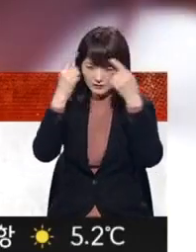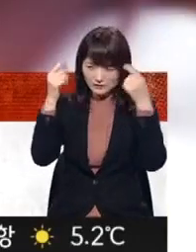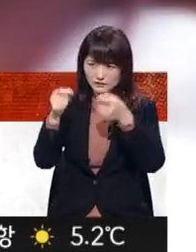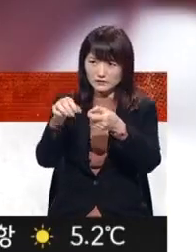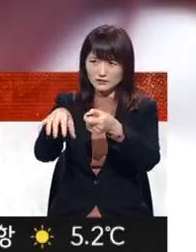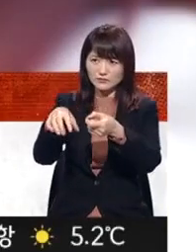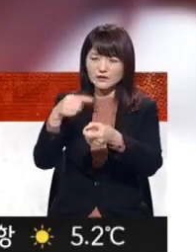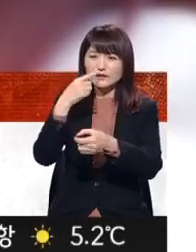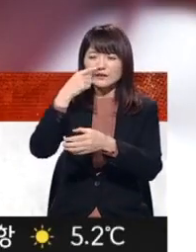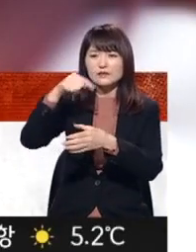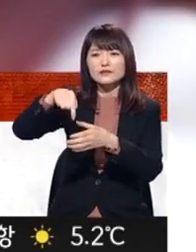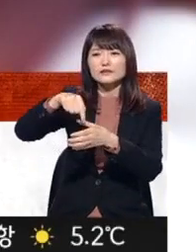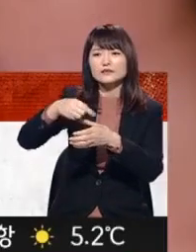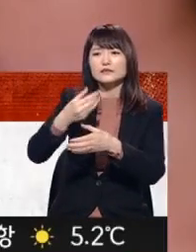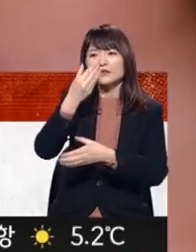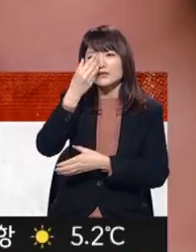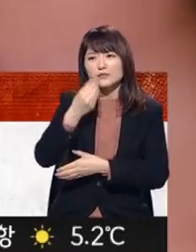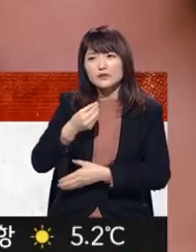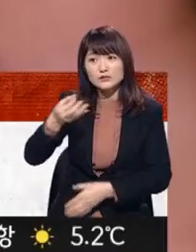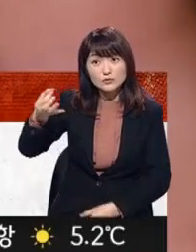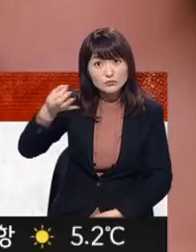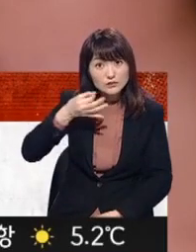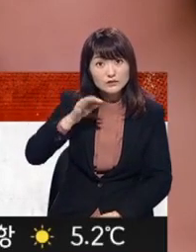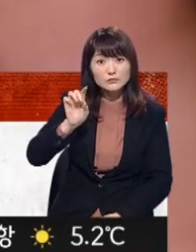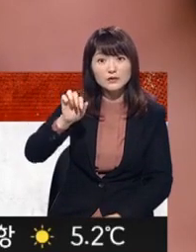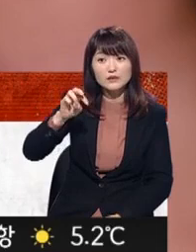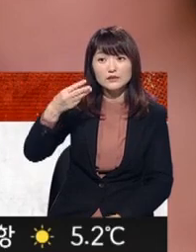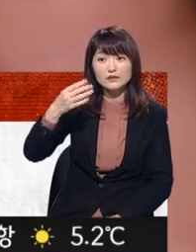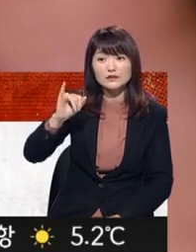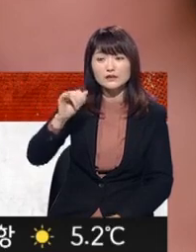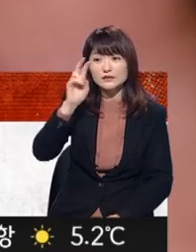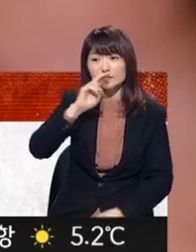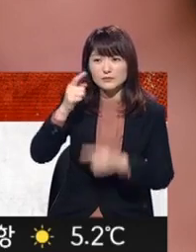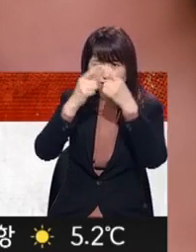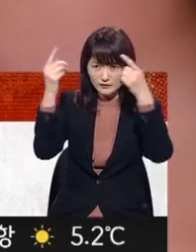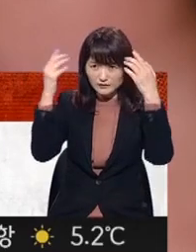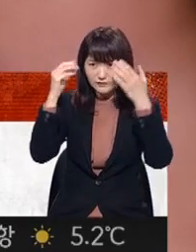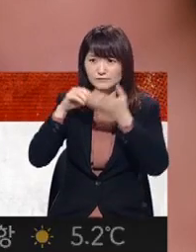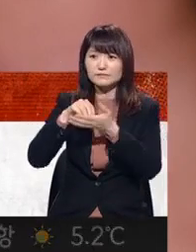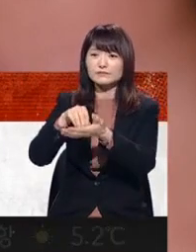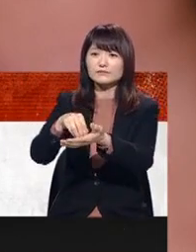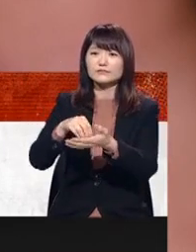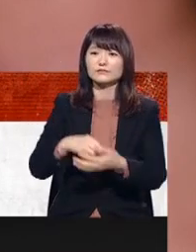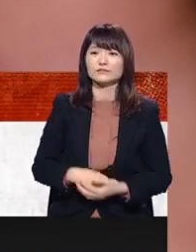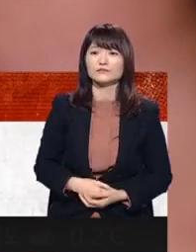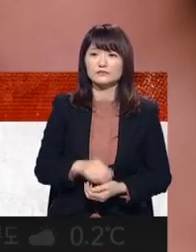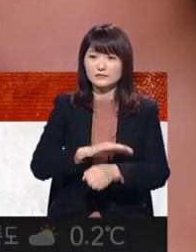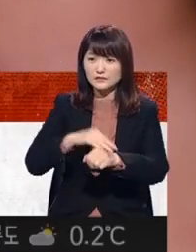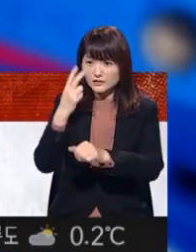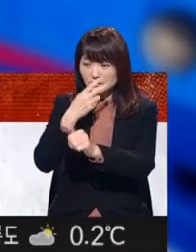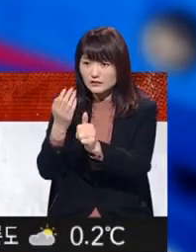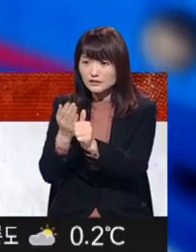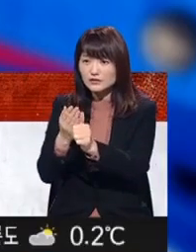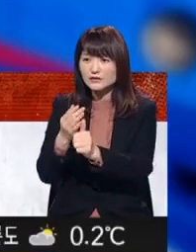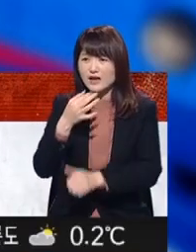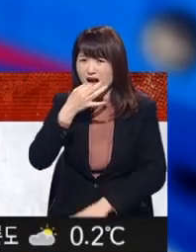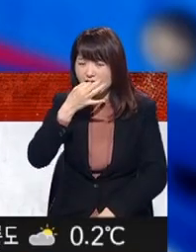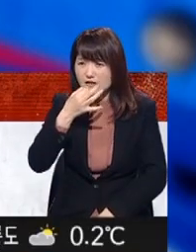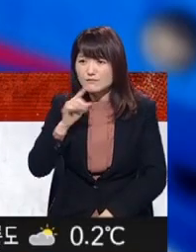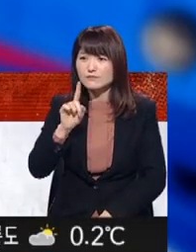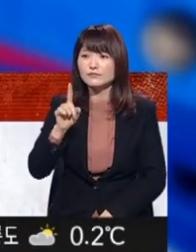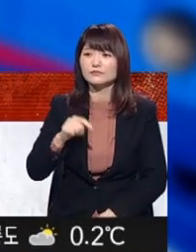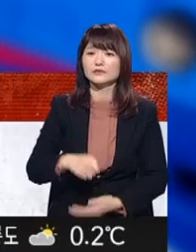앞에는 차 마셔 돈을 주려고 버클리 음대 간대 잘 키우고 있잖아 뭘 그렇게 욕심내고 바래